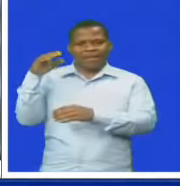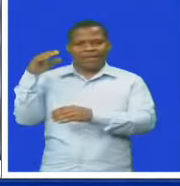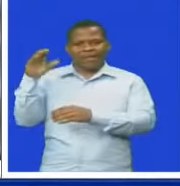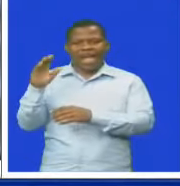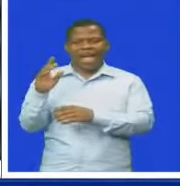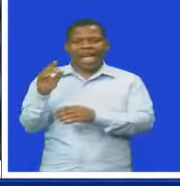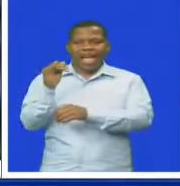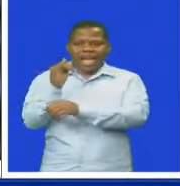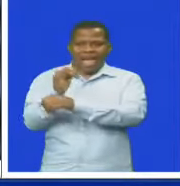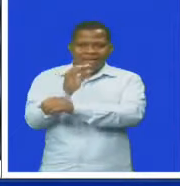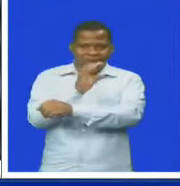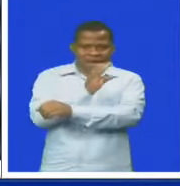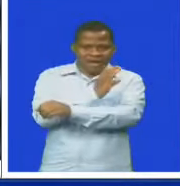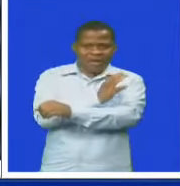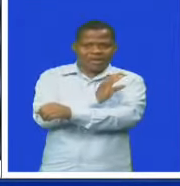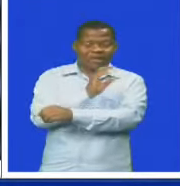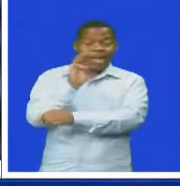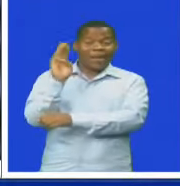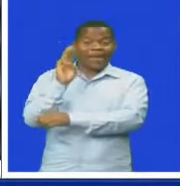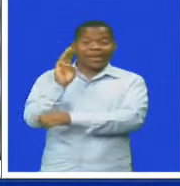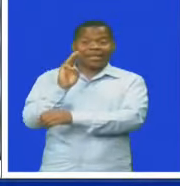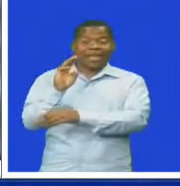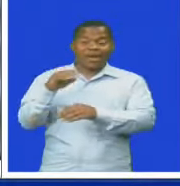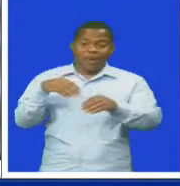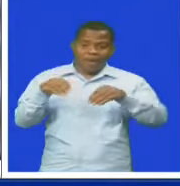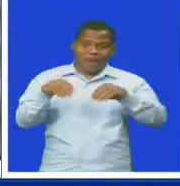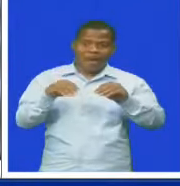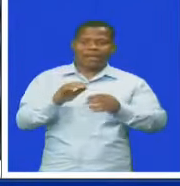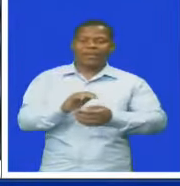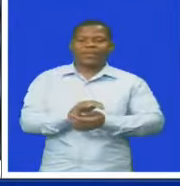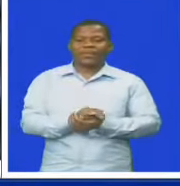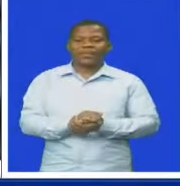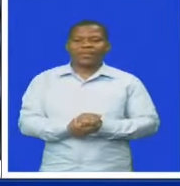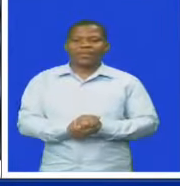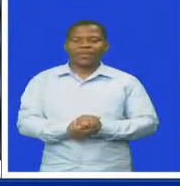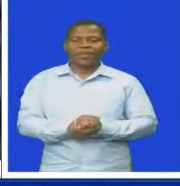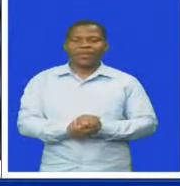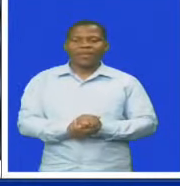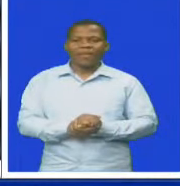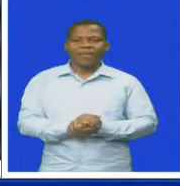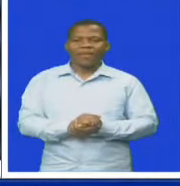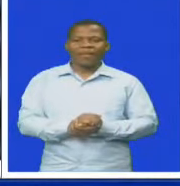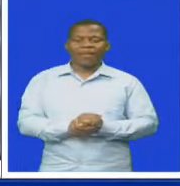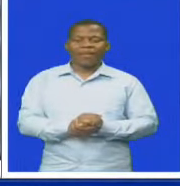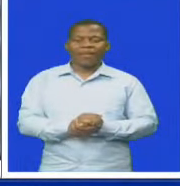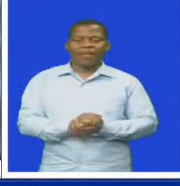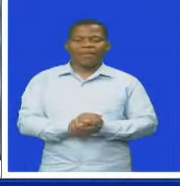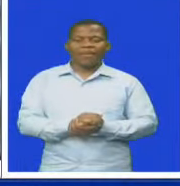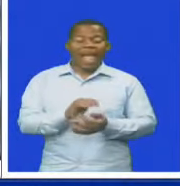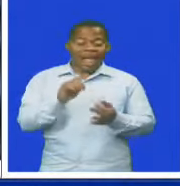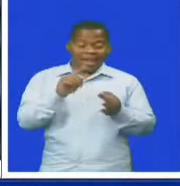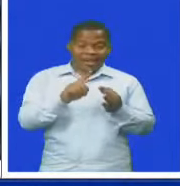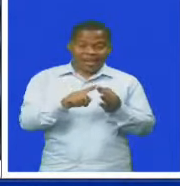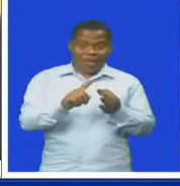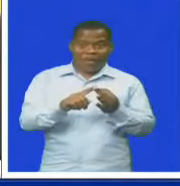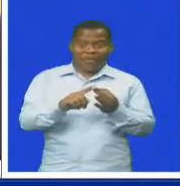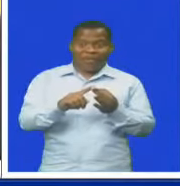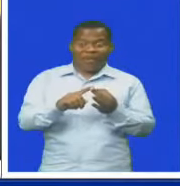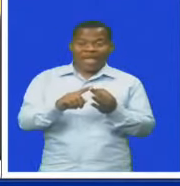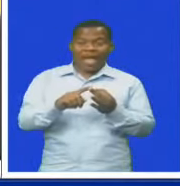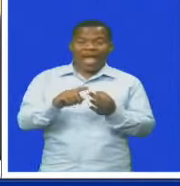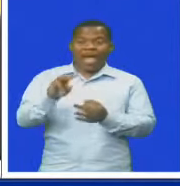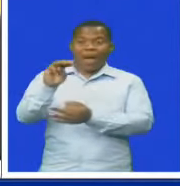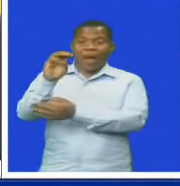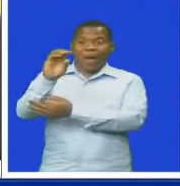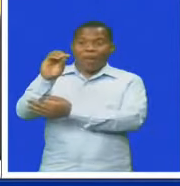mena mengameli Ahmed ngulomunye lota uphinza lungenele lolukhetho. Nangabe Motsepe aphumelela